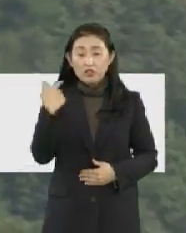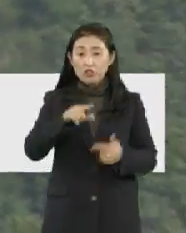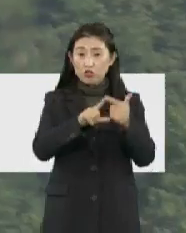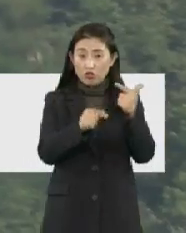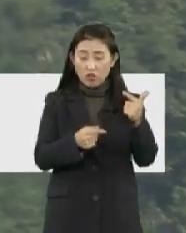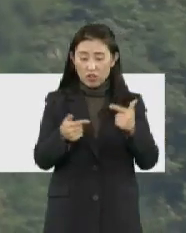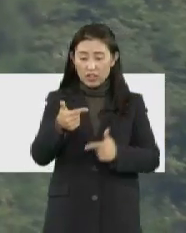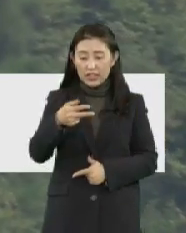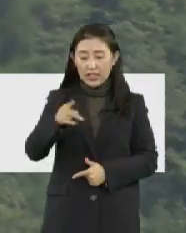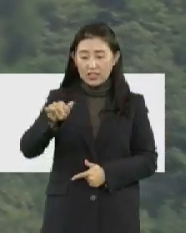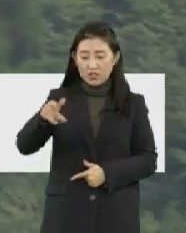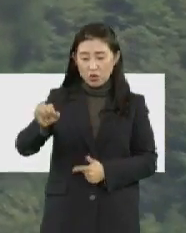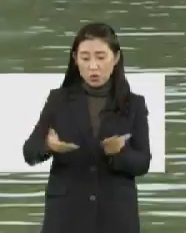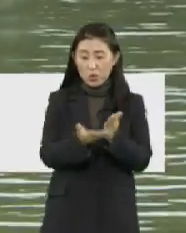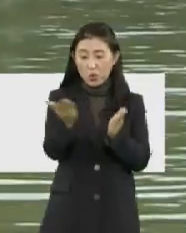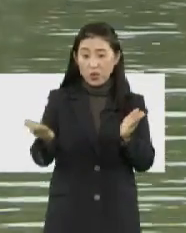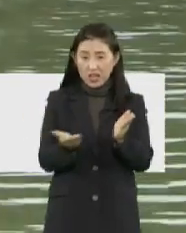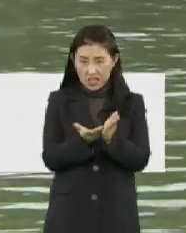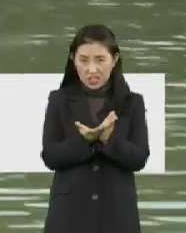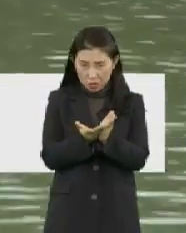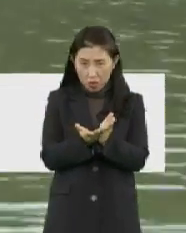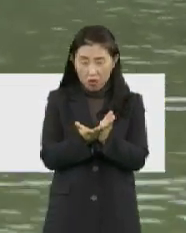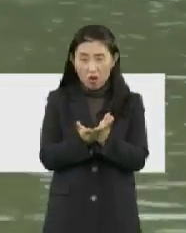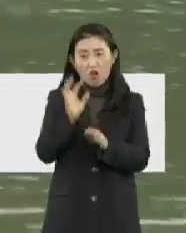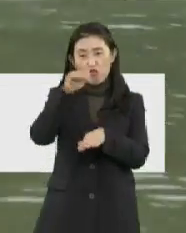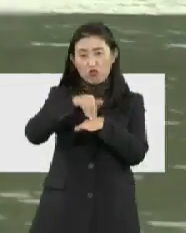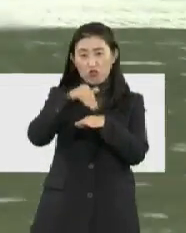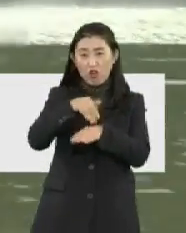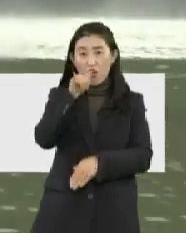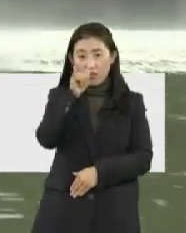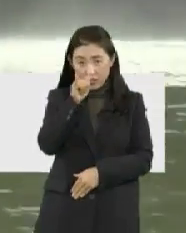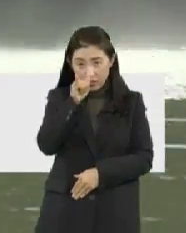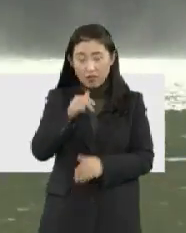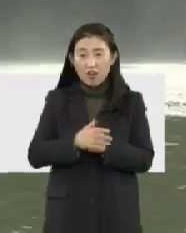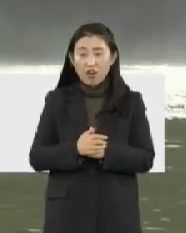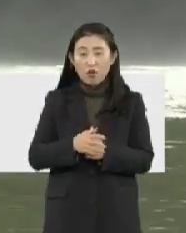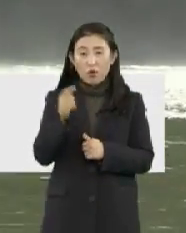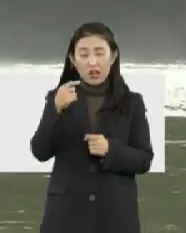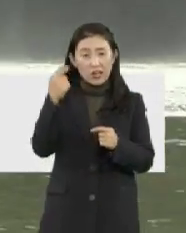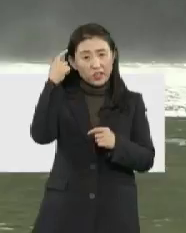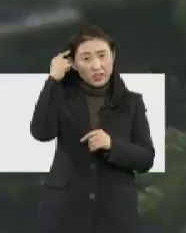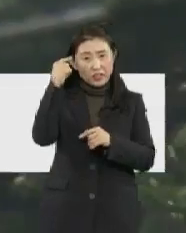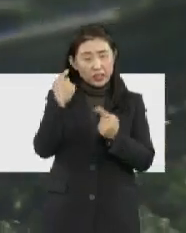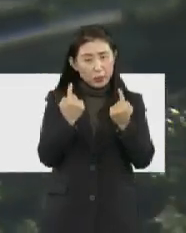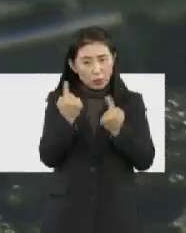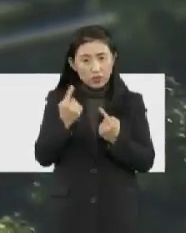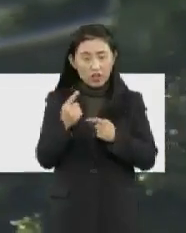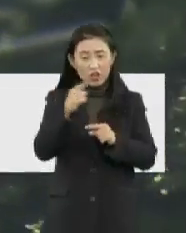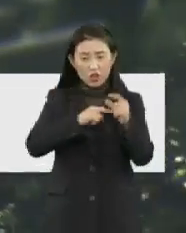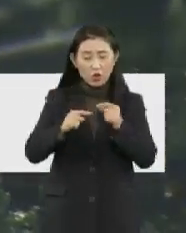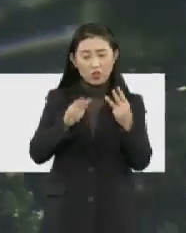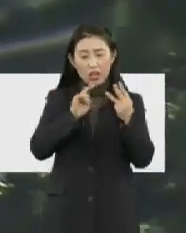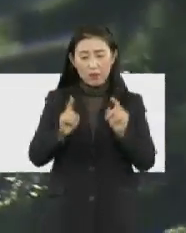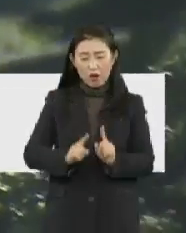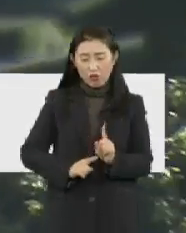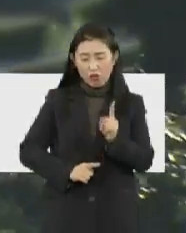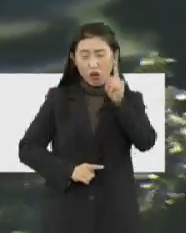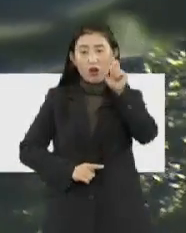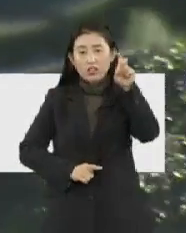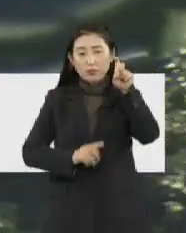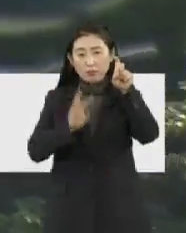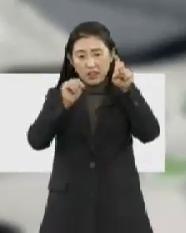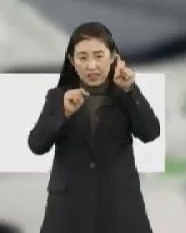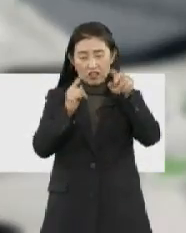지난 6월 대전 동구 대 청 호 일원에서 열린 순한 구조 훈련 중 당초 계획보다 3배가량 높은 10m 상공에서